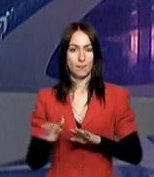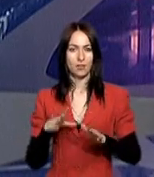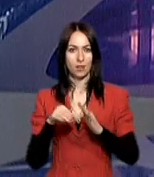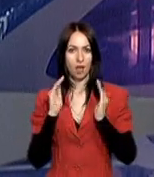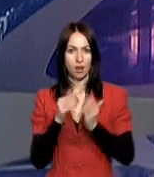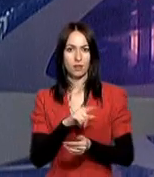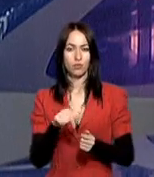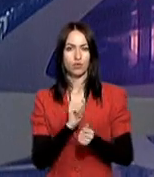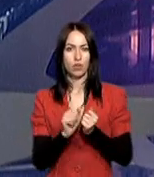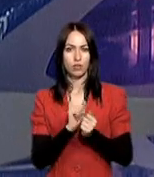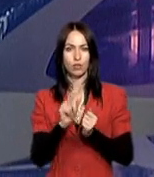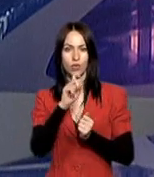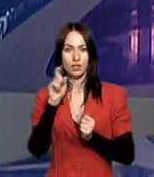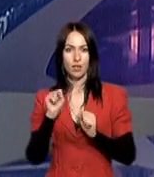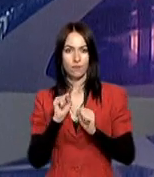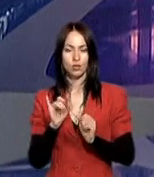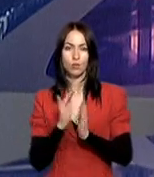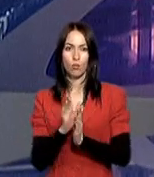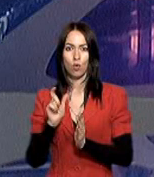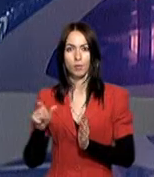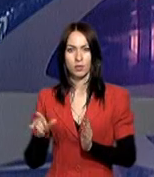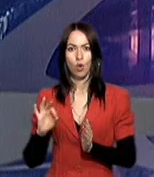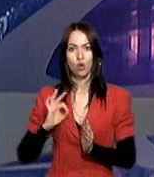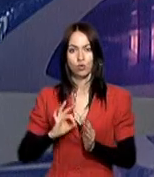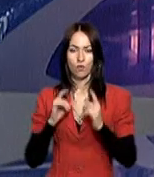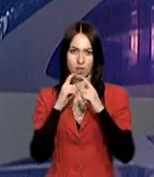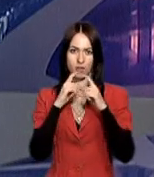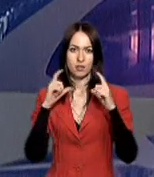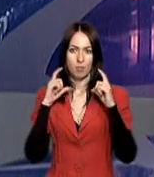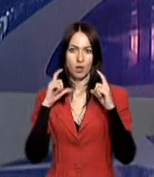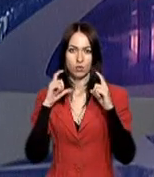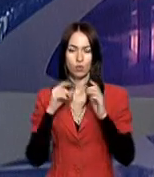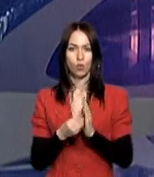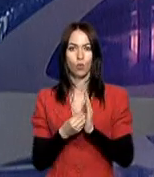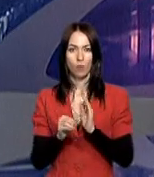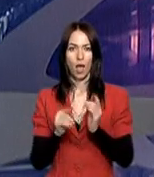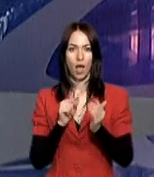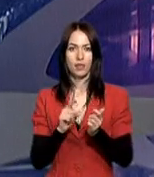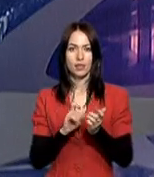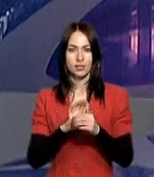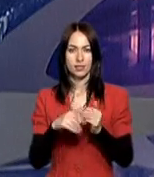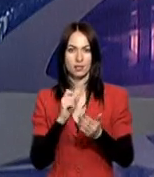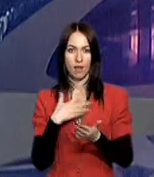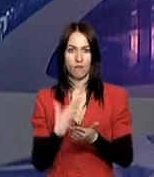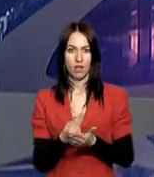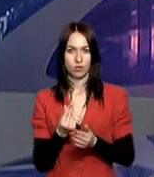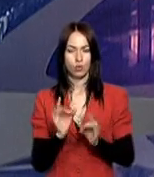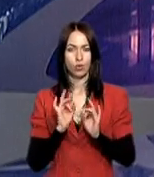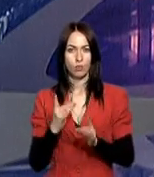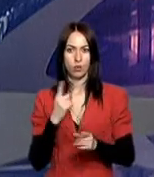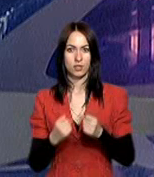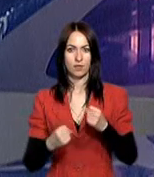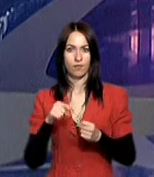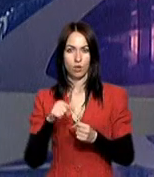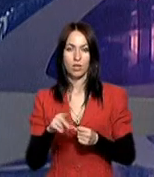вони частіше дезінфікують авто та просять пасажирів користуватися маскою. Купляють антисептики за власний кошт, розповідає один із